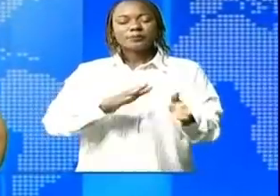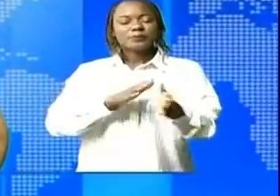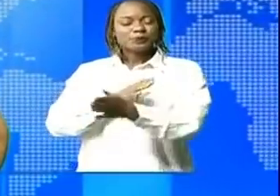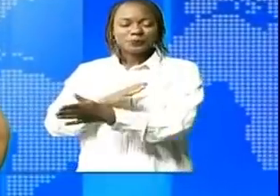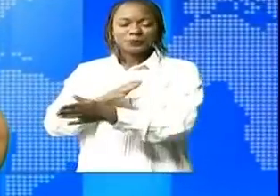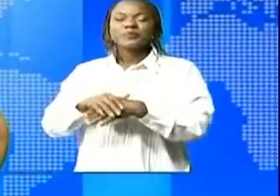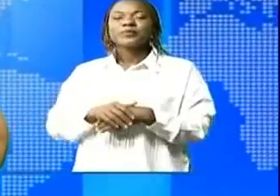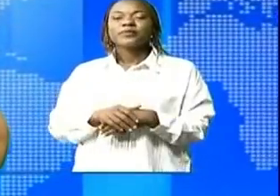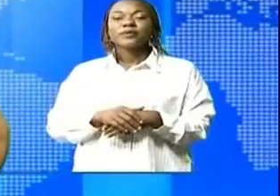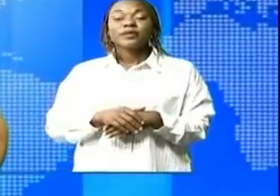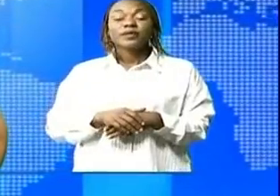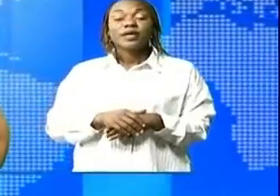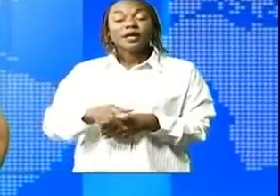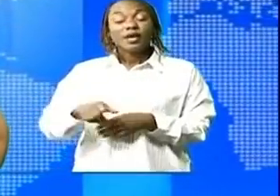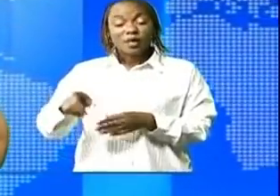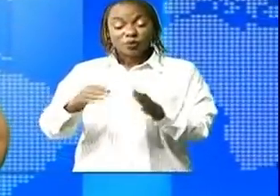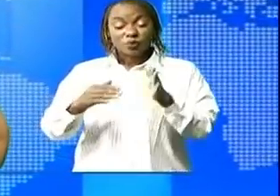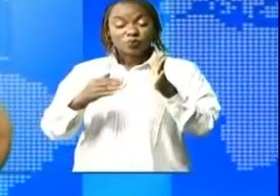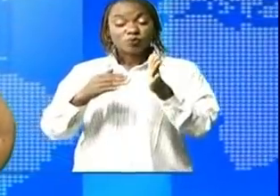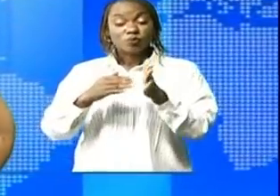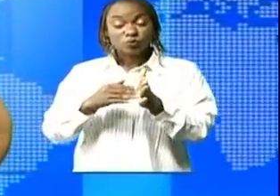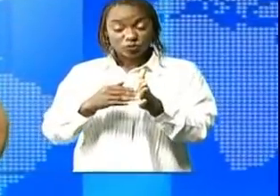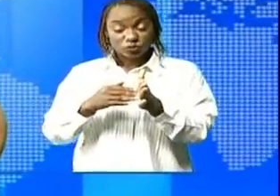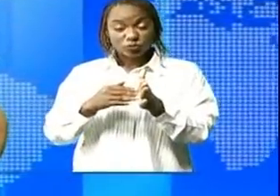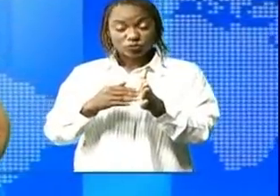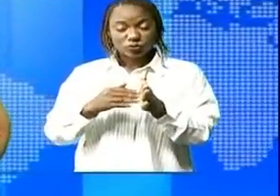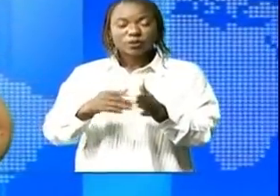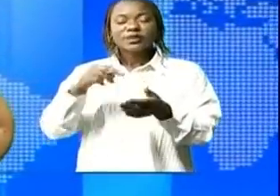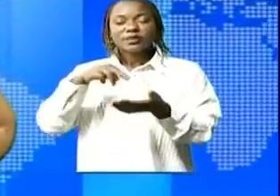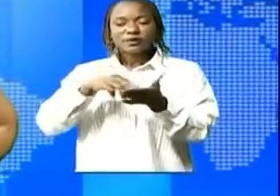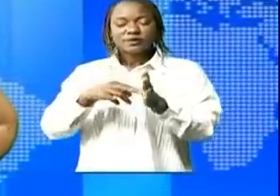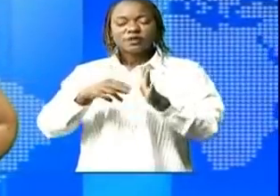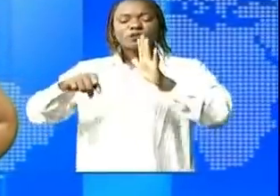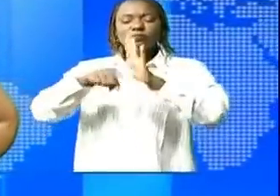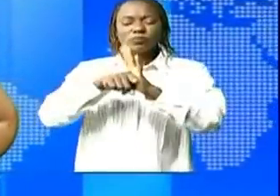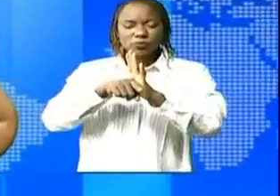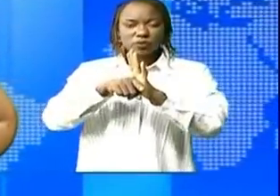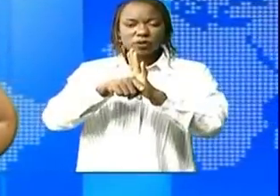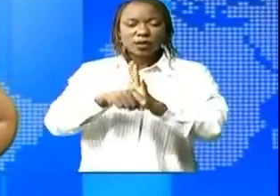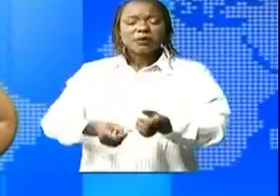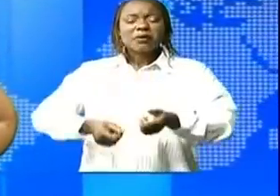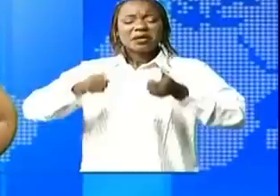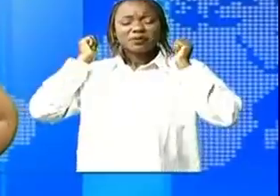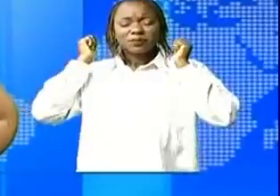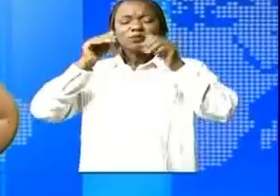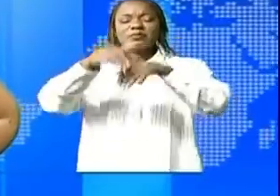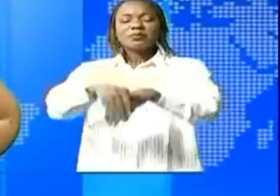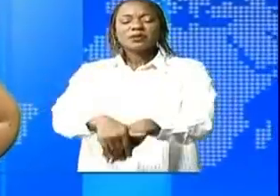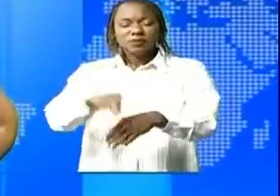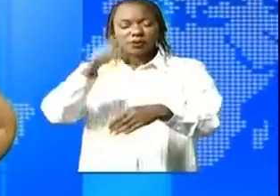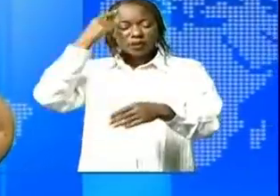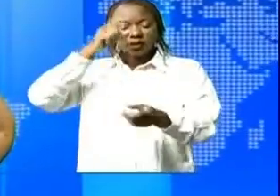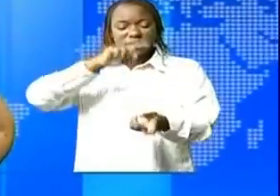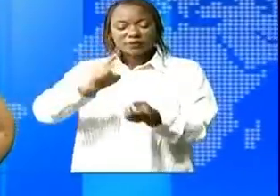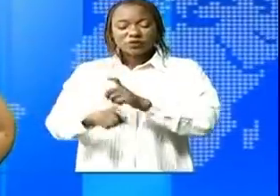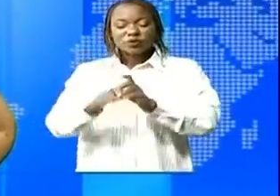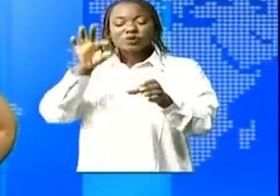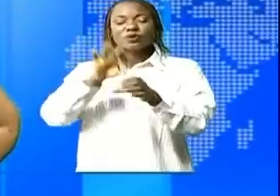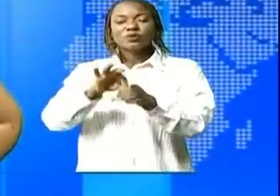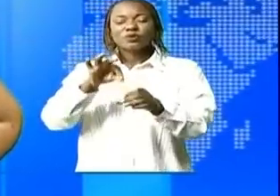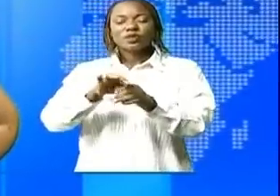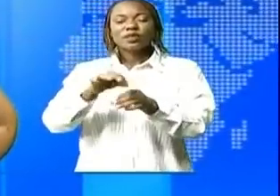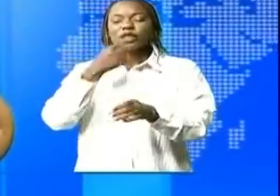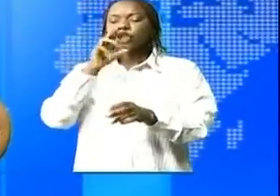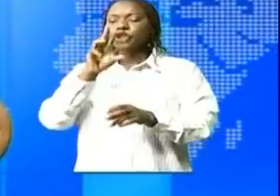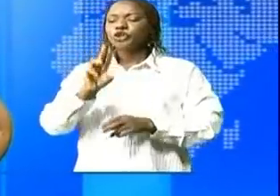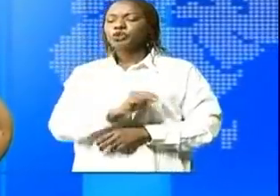L'opposition, vous l'avez compris, a boycotté la plénière d'aujourd'hui à l'Assemblée nationale consacrée à l'examen de la proposition de loi électorale. Elle se dit